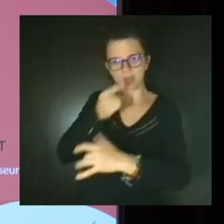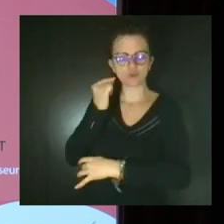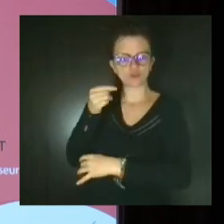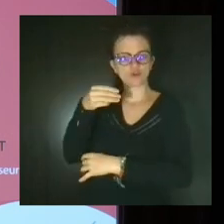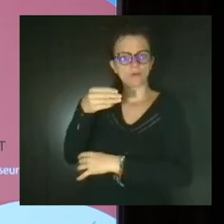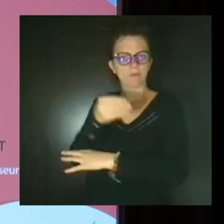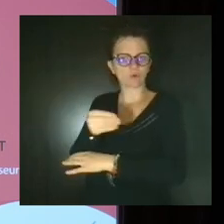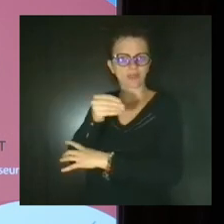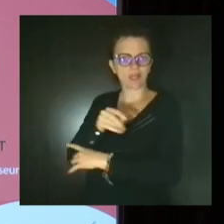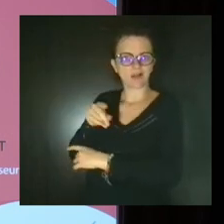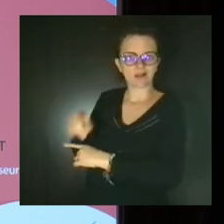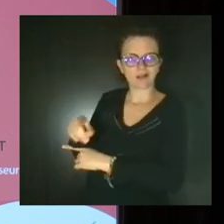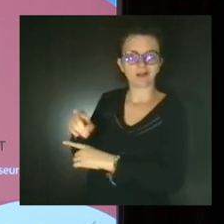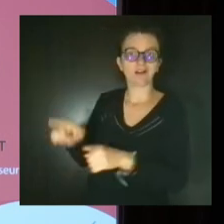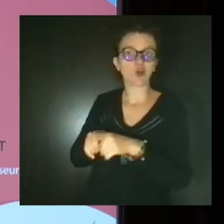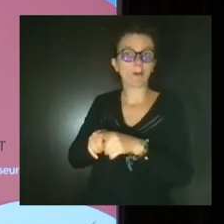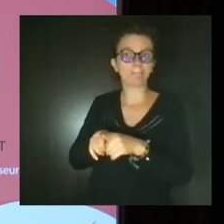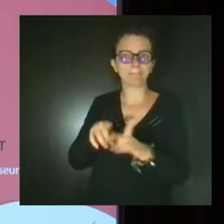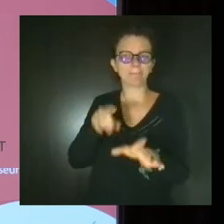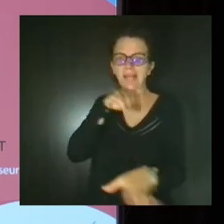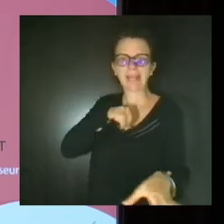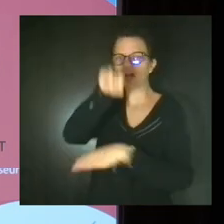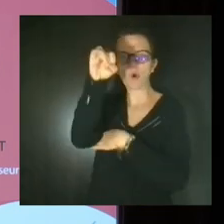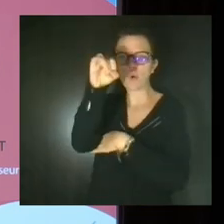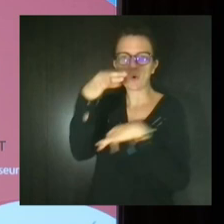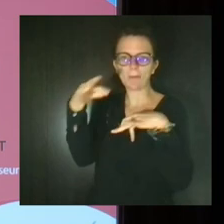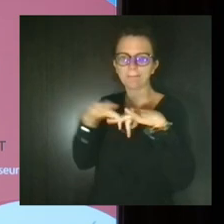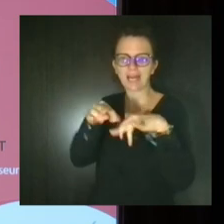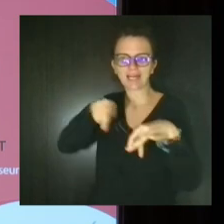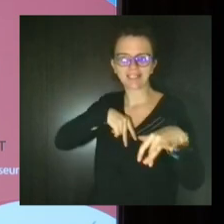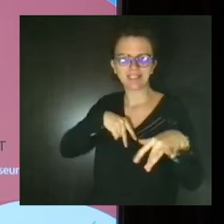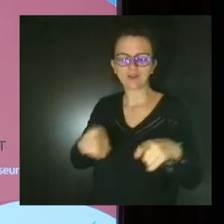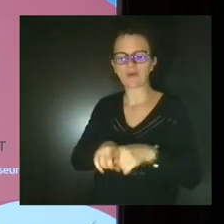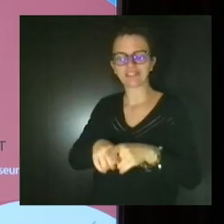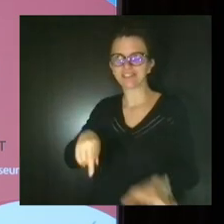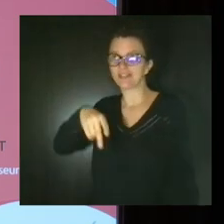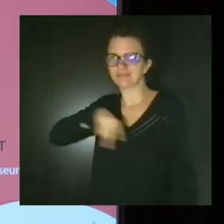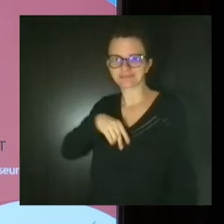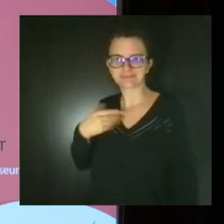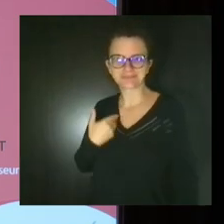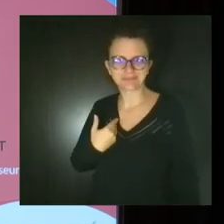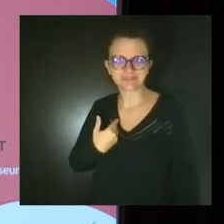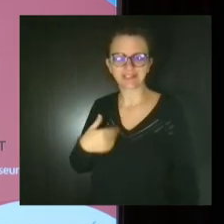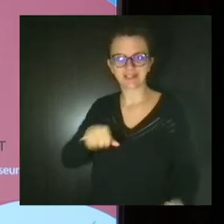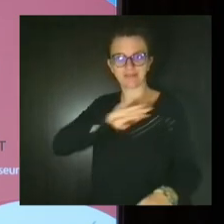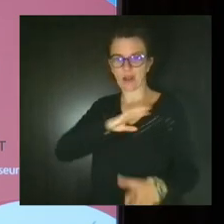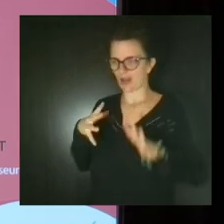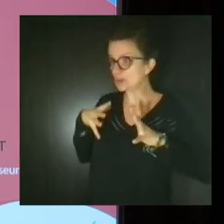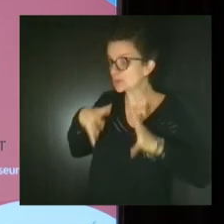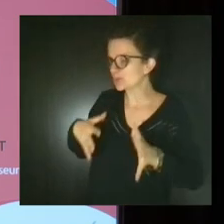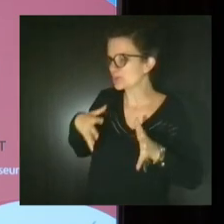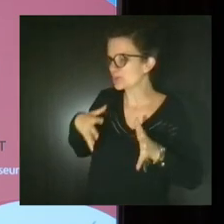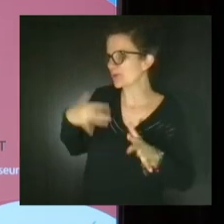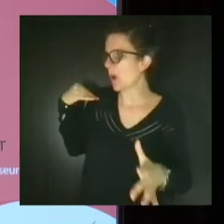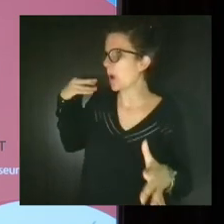est le héros de mon mari, mon héros aussi, parce qu'il court depuis longtemps, il a déjà